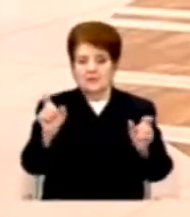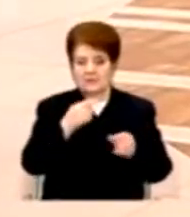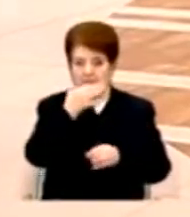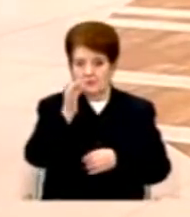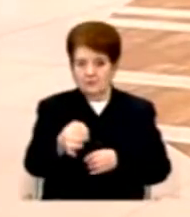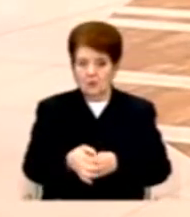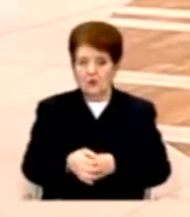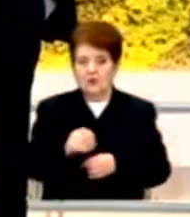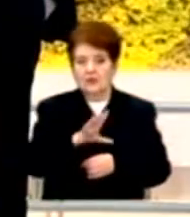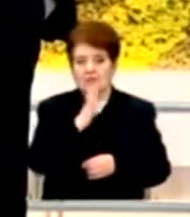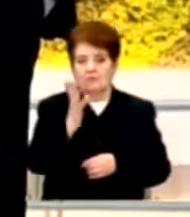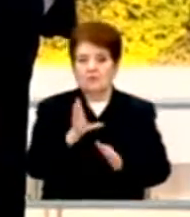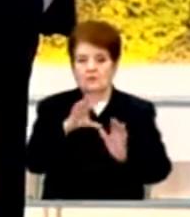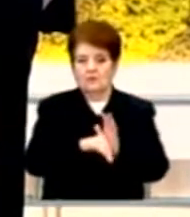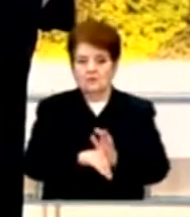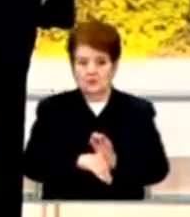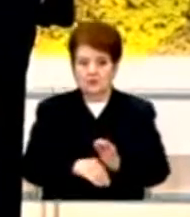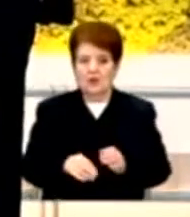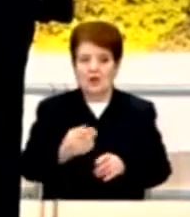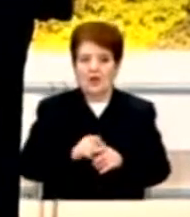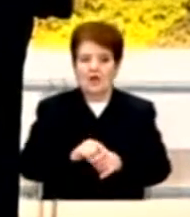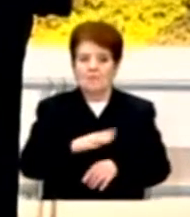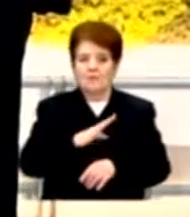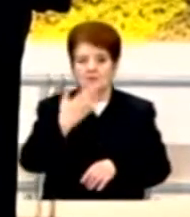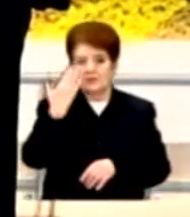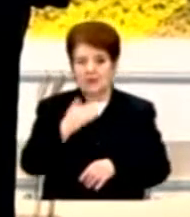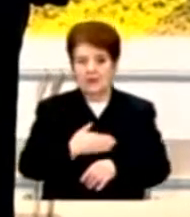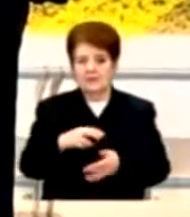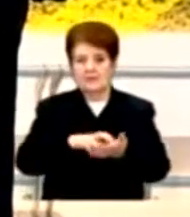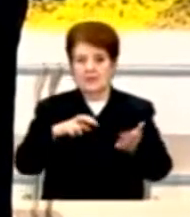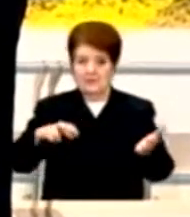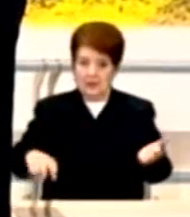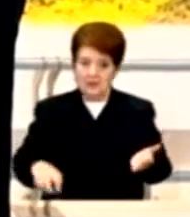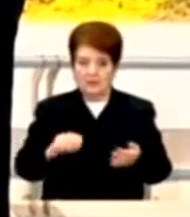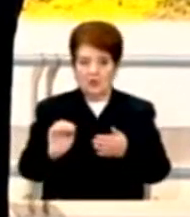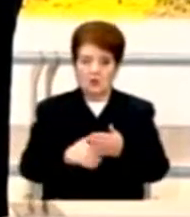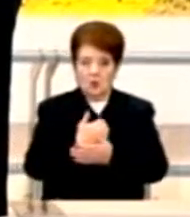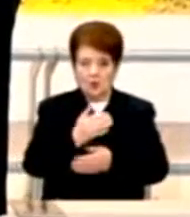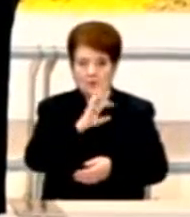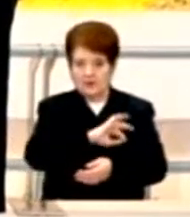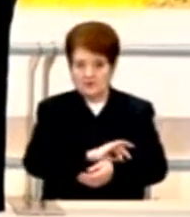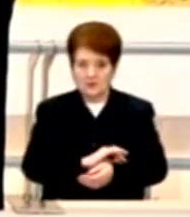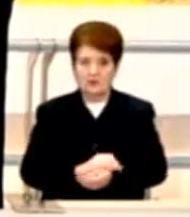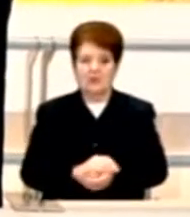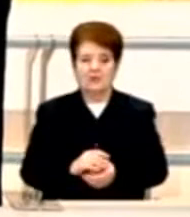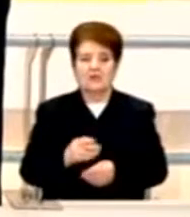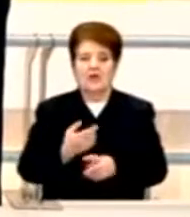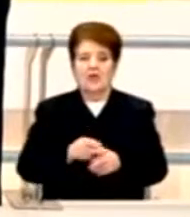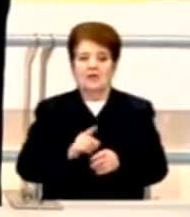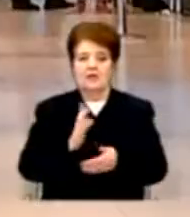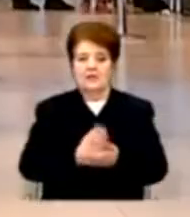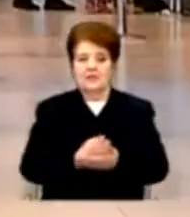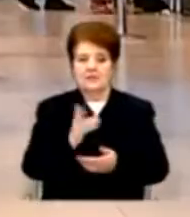Amintim că ieri fostul investitor străin Nathaniel Rothschild a anunțat că se retrage din afacere, iar noul beneficiar al singurei porți aeriene a țării